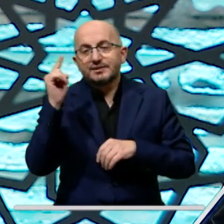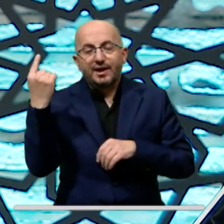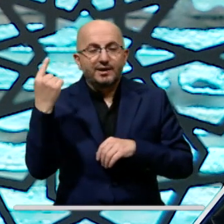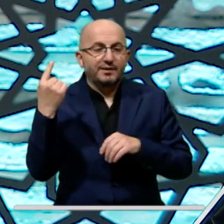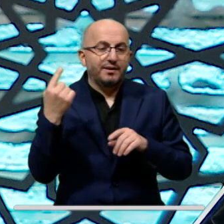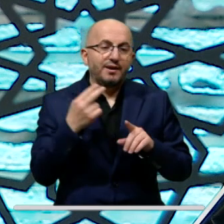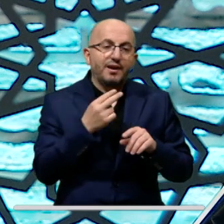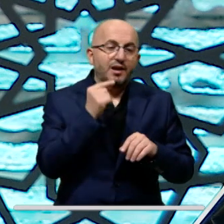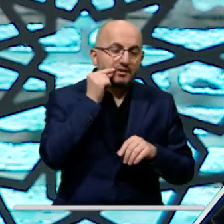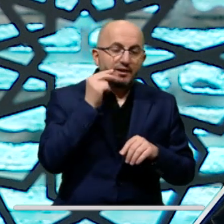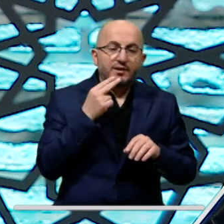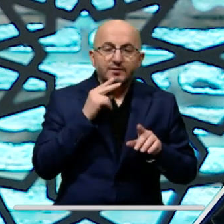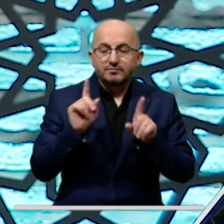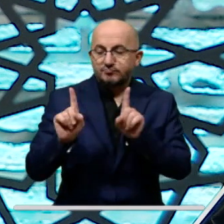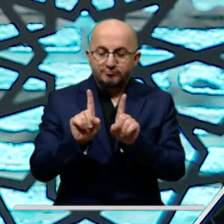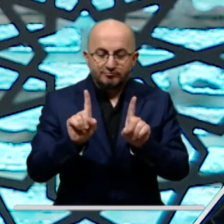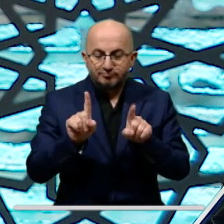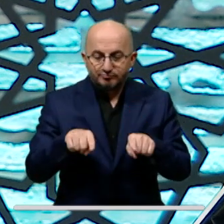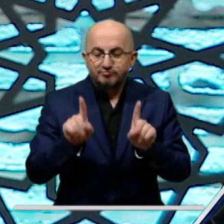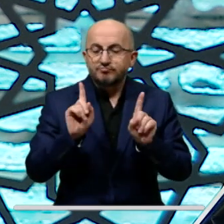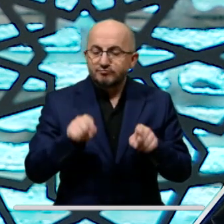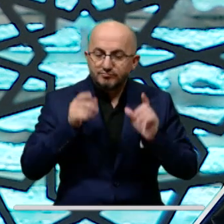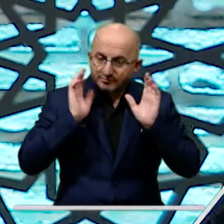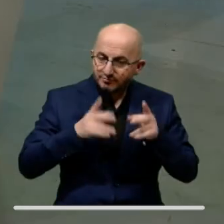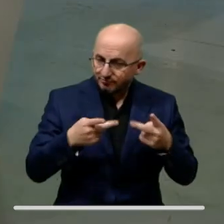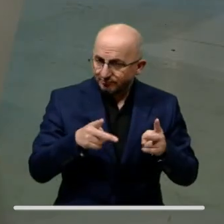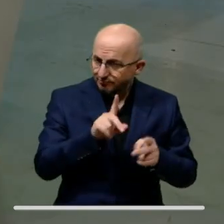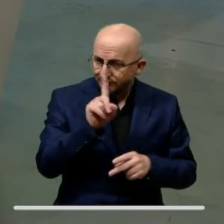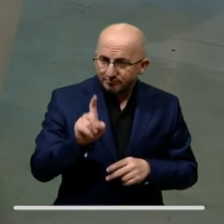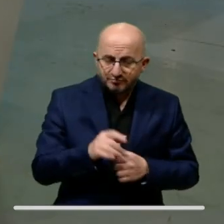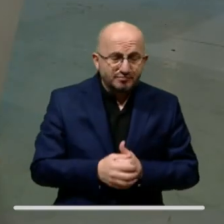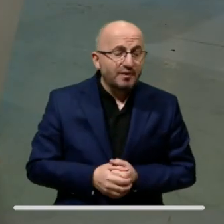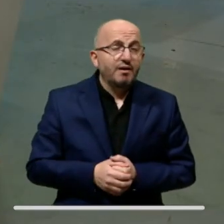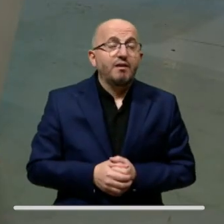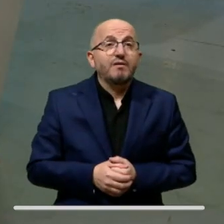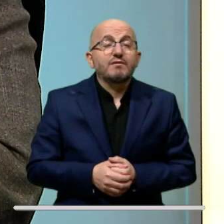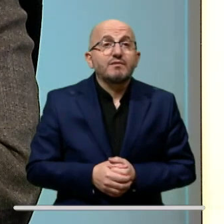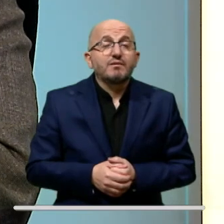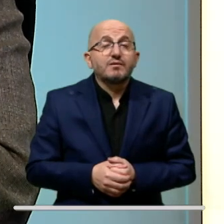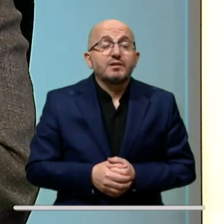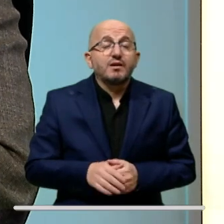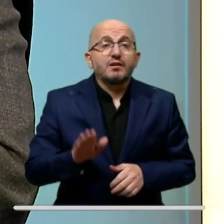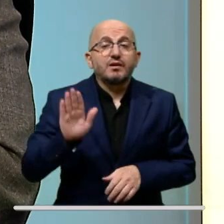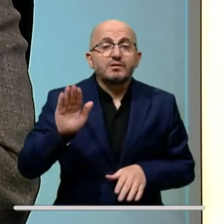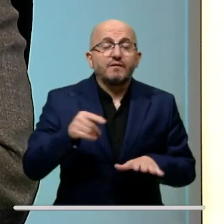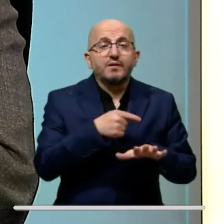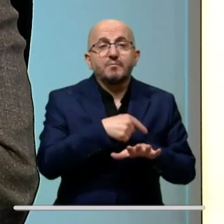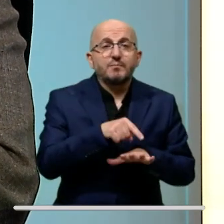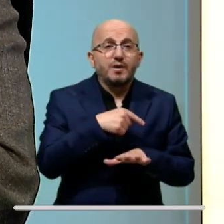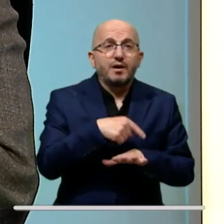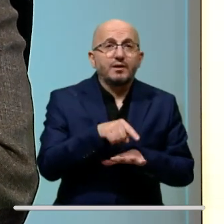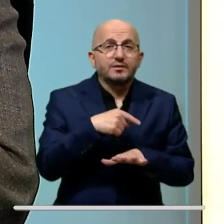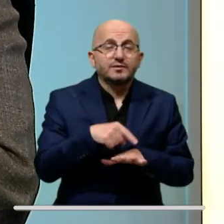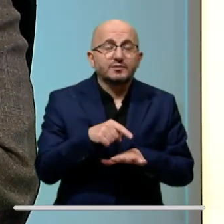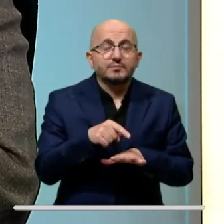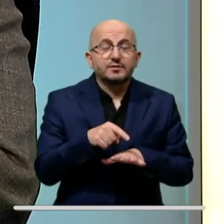diyecek. Dua evet. Bekleriz. Afyonkarahisar'a selam ediyoruz. Hayırlı akşamlar. Ne dersiniz hocam? Evet, yani Hanefi mezhebindeki muhazatun